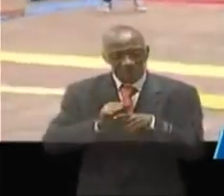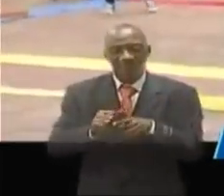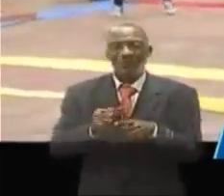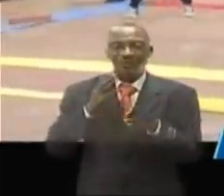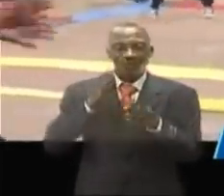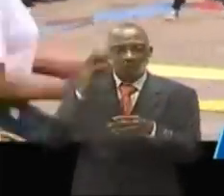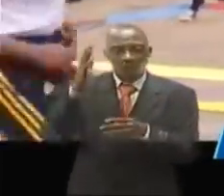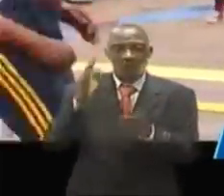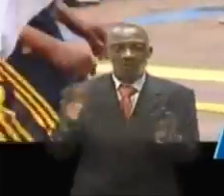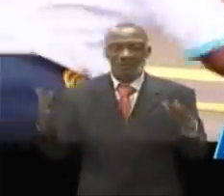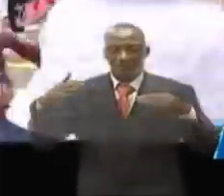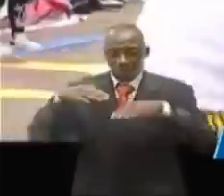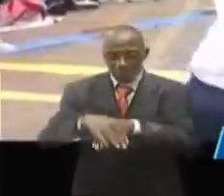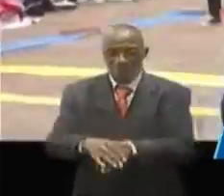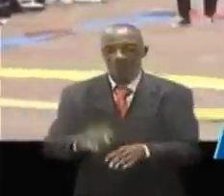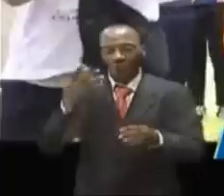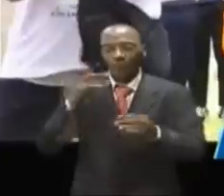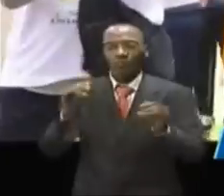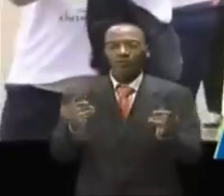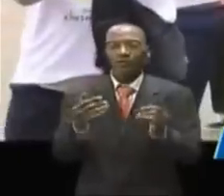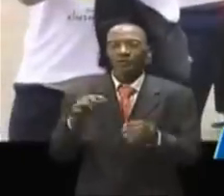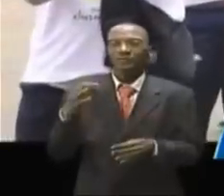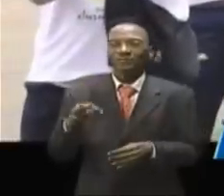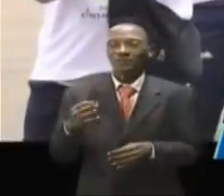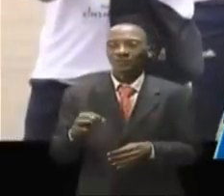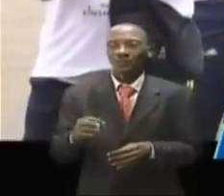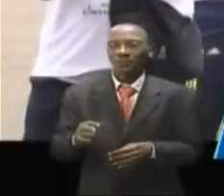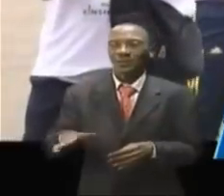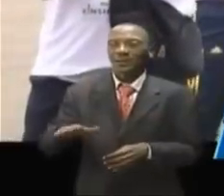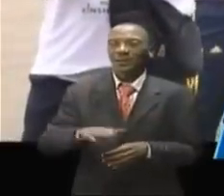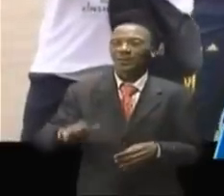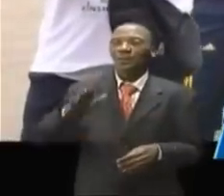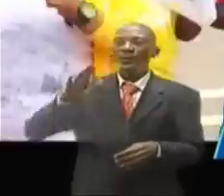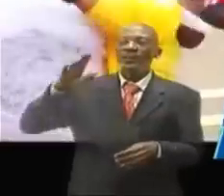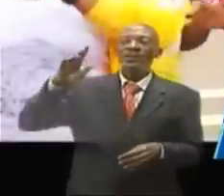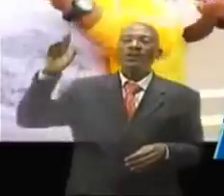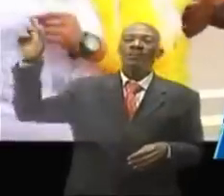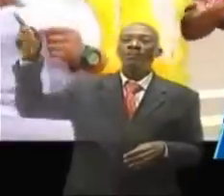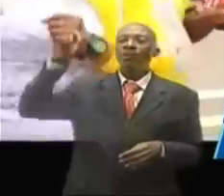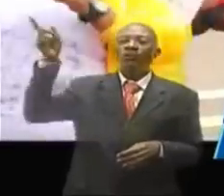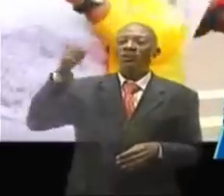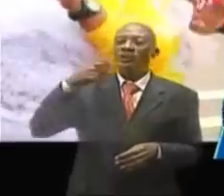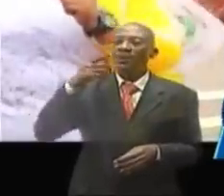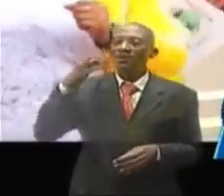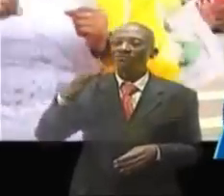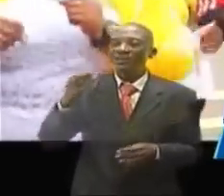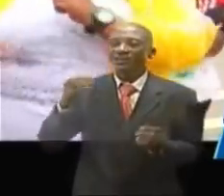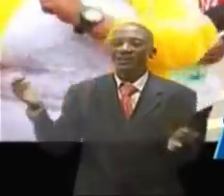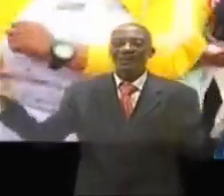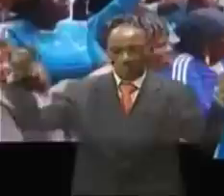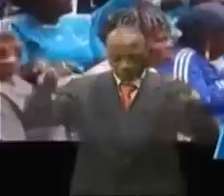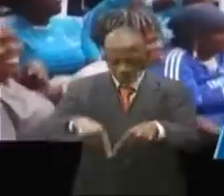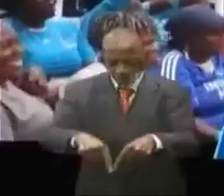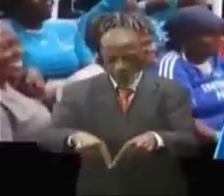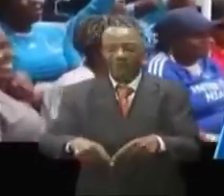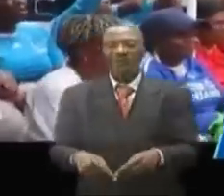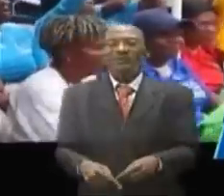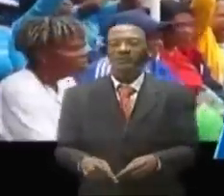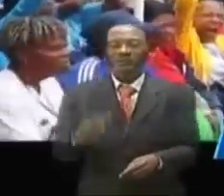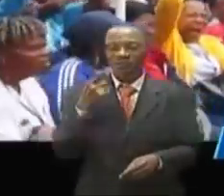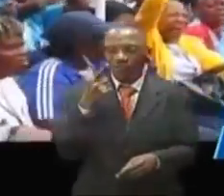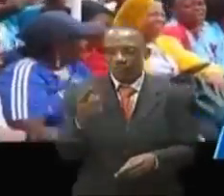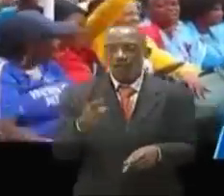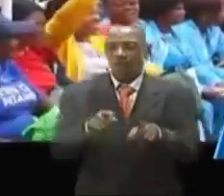des 40 pays du monde entier vont participer à ce jeu. Car ensemble, levons-nous pour recevoir le 9e jeu